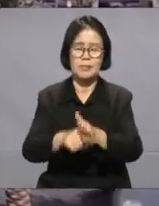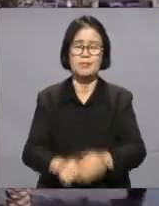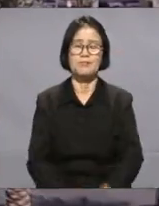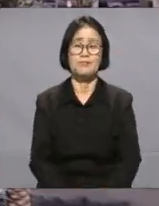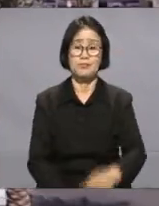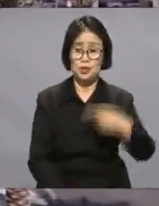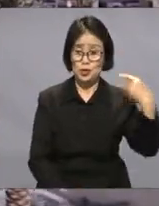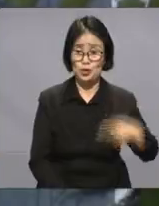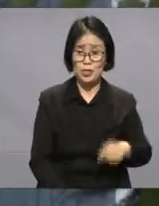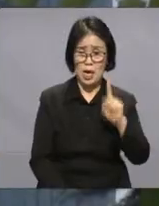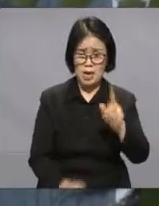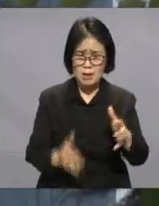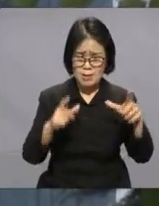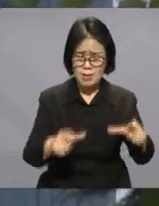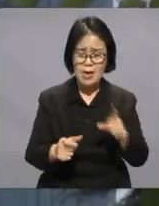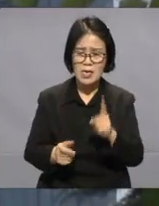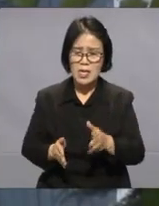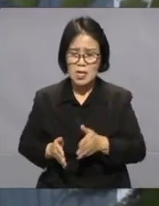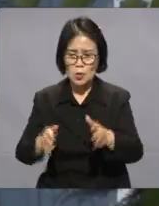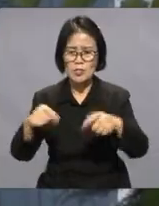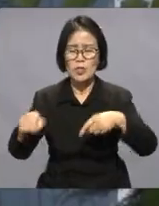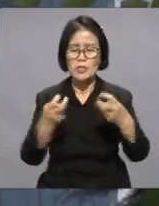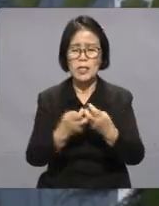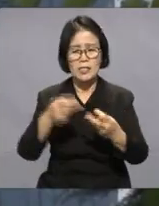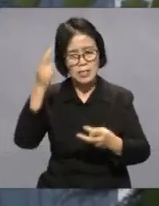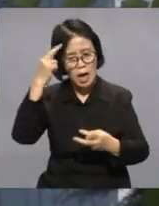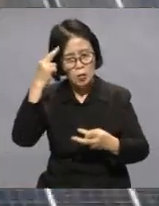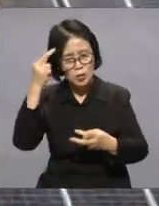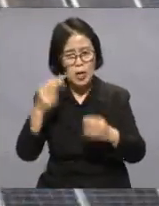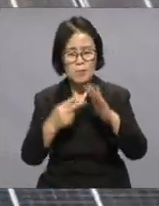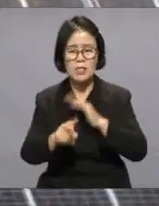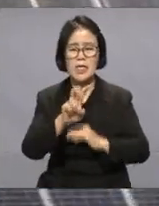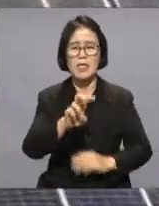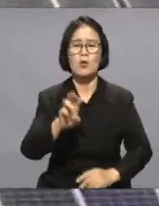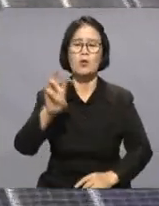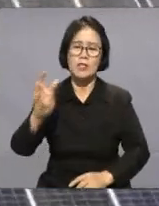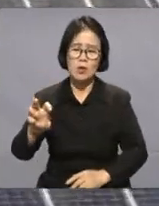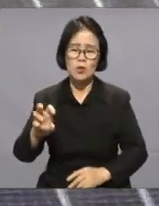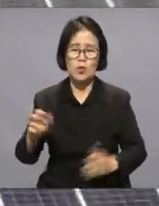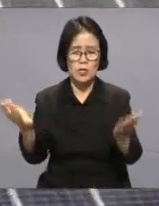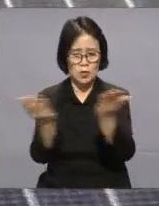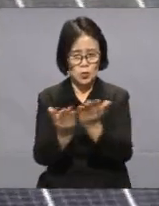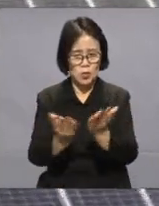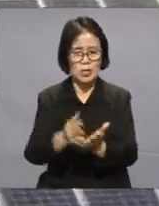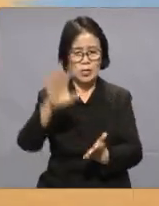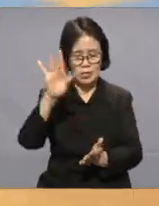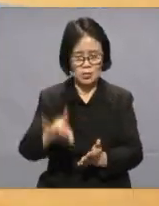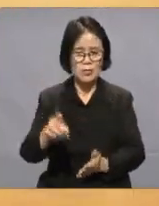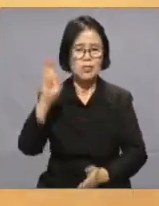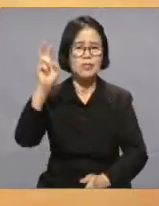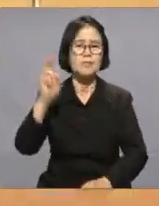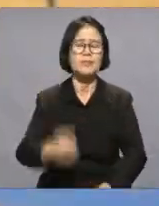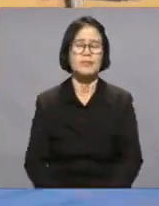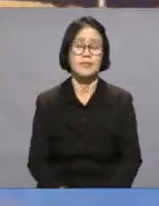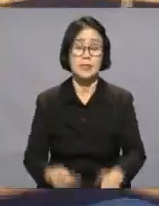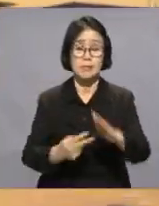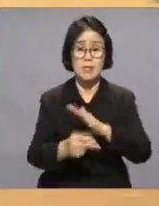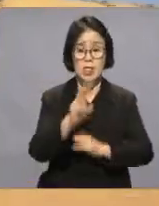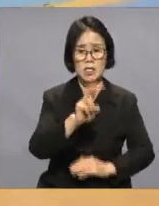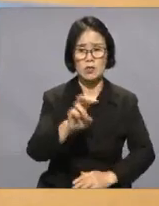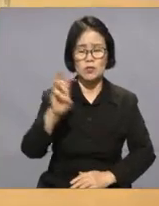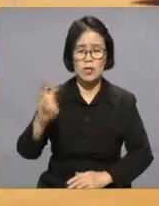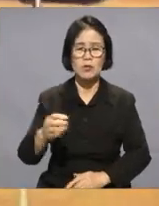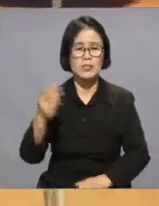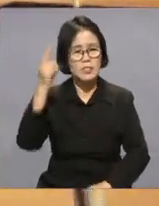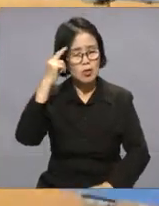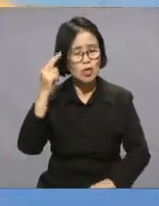중국의 일대일로 정책과 사우디의 비전 2030의 조화가 이루어질 것으로도 전망되고 있습니다. 비전 2030은